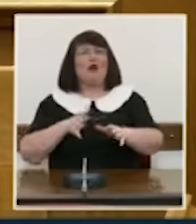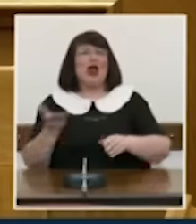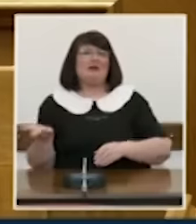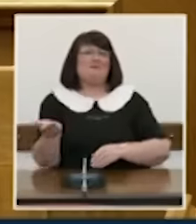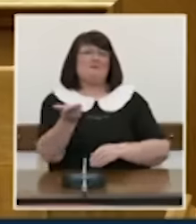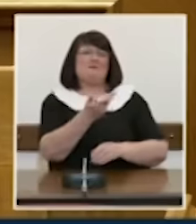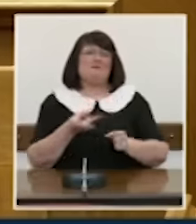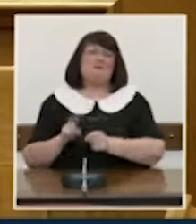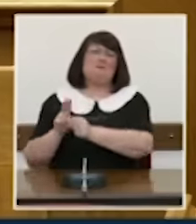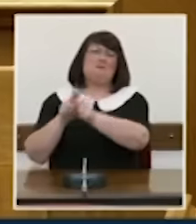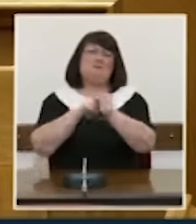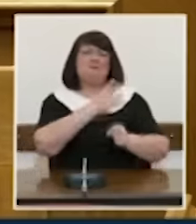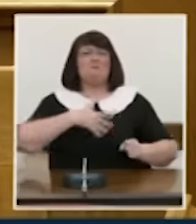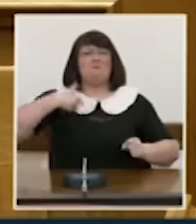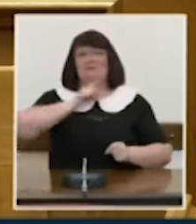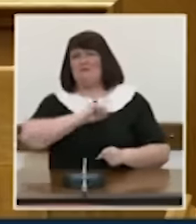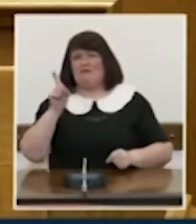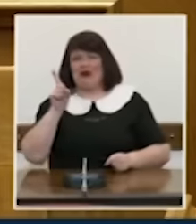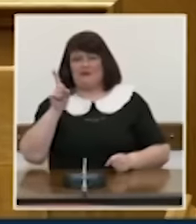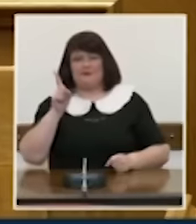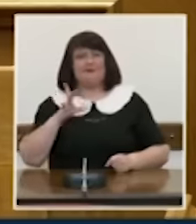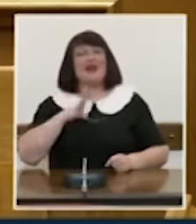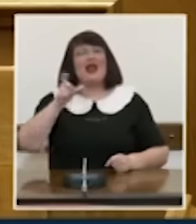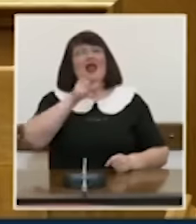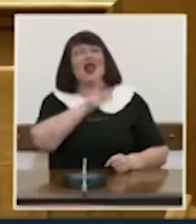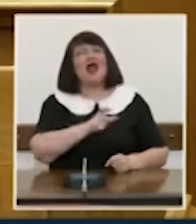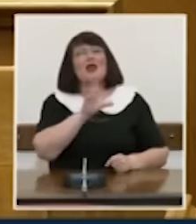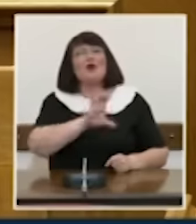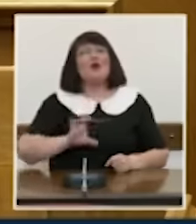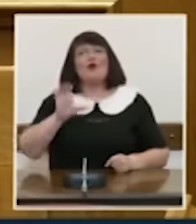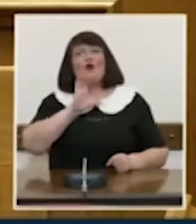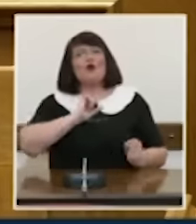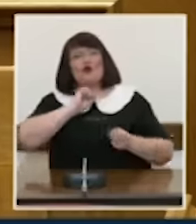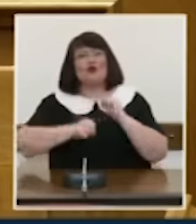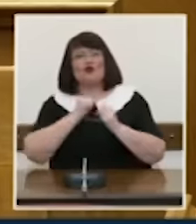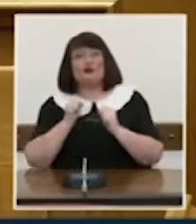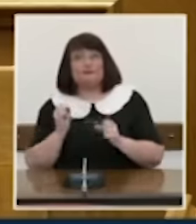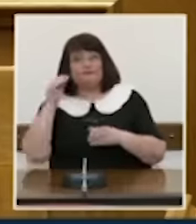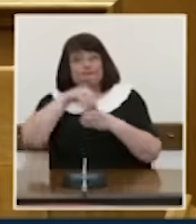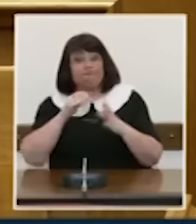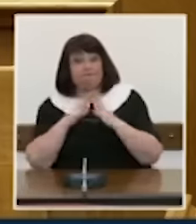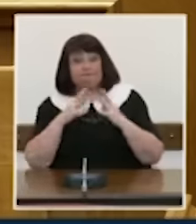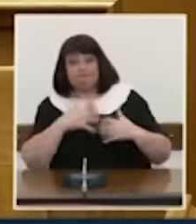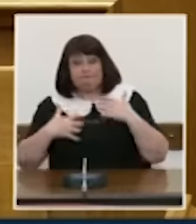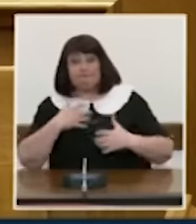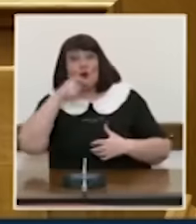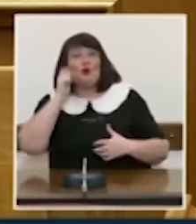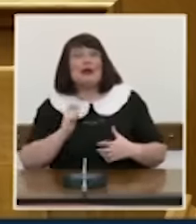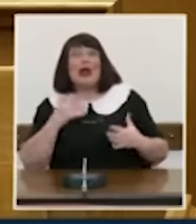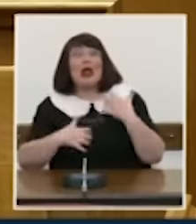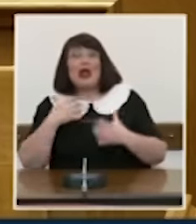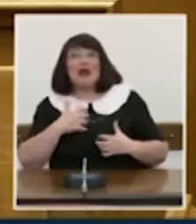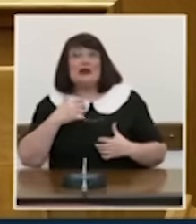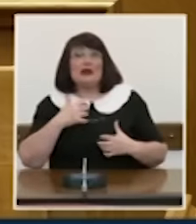Παλαιστίνης. Των λαών που αντιτίθενται και αγωνιούν για την εμπλοκή των χωρών τους στον πόλεμο και στην Ουκρανία, στη Μέση